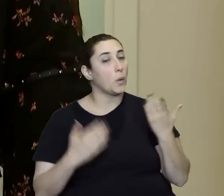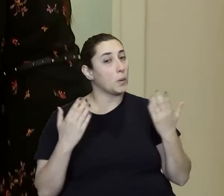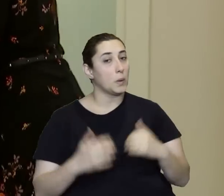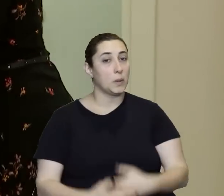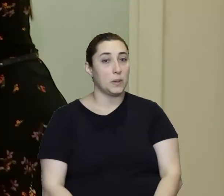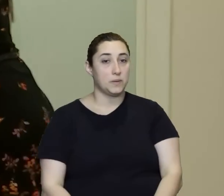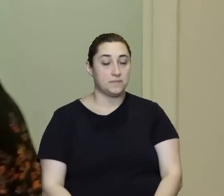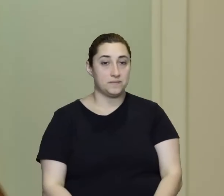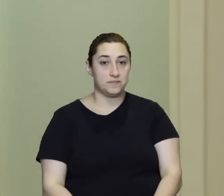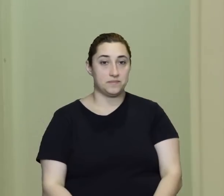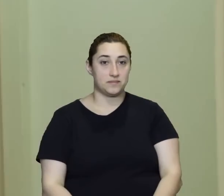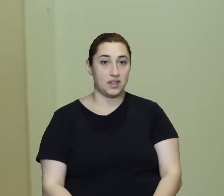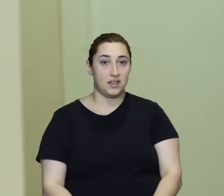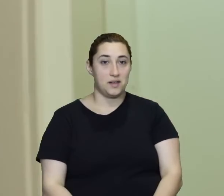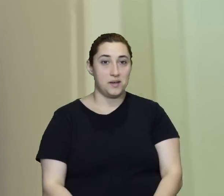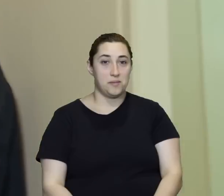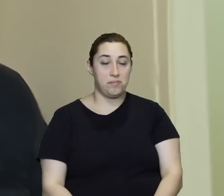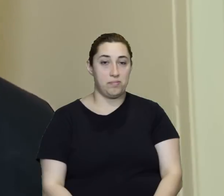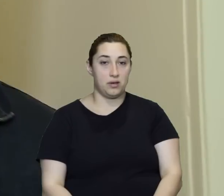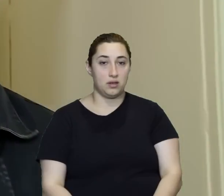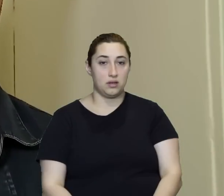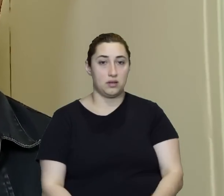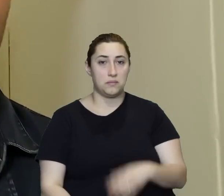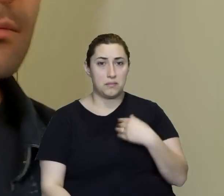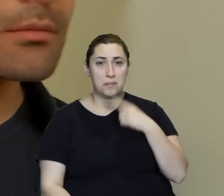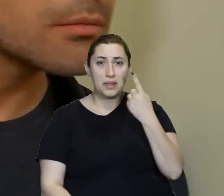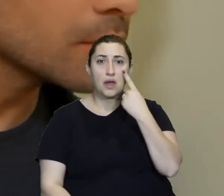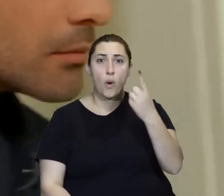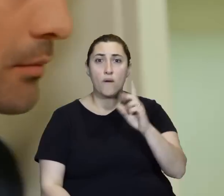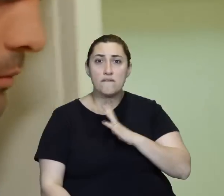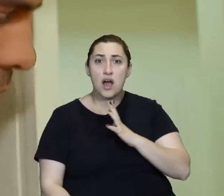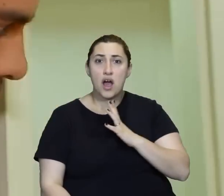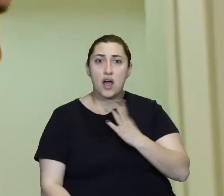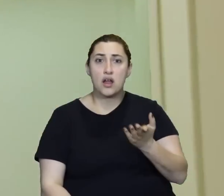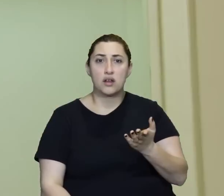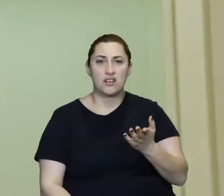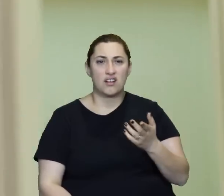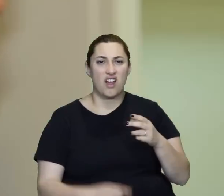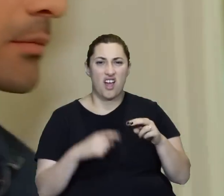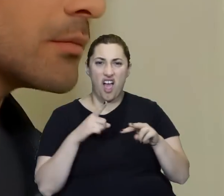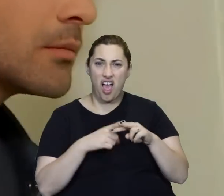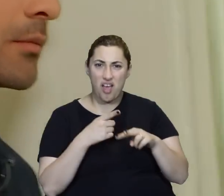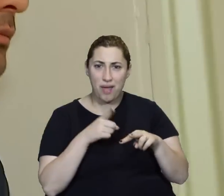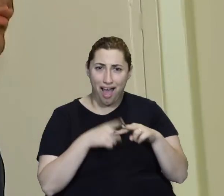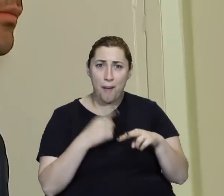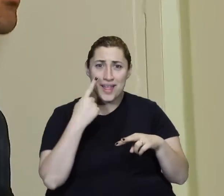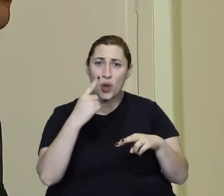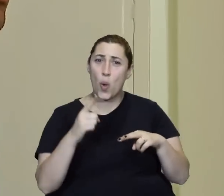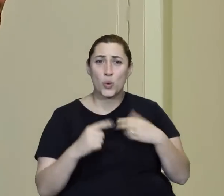Allah Allah. Yönlendirerek götürdü. Ben anlayınca görür gibi oldum sanki. Ahmet Bey, evet.